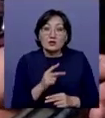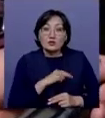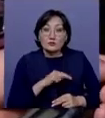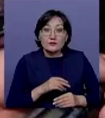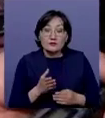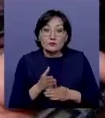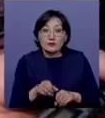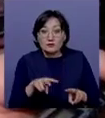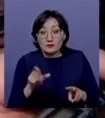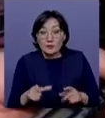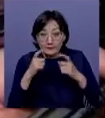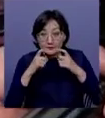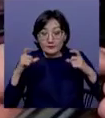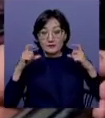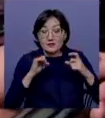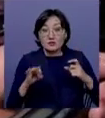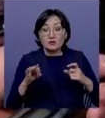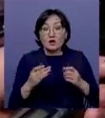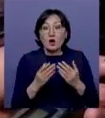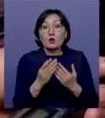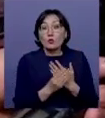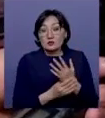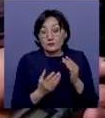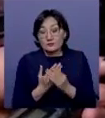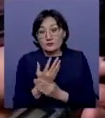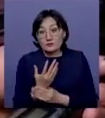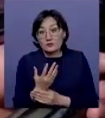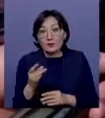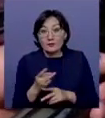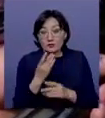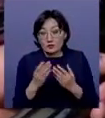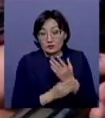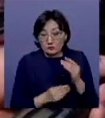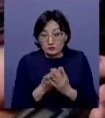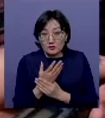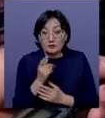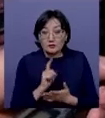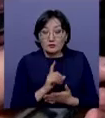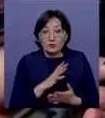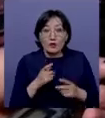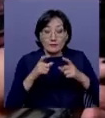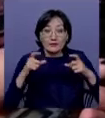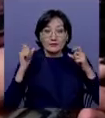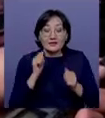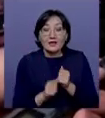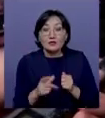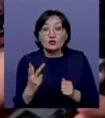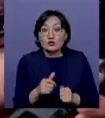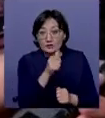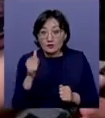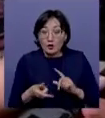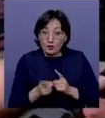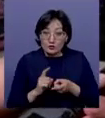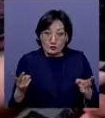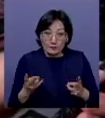жасайтын қызметкерлердің бетпердесі және қолдарында бір реттік қолғаптары болу керек. Ол бетпердені әр 3 сағат сайын ауыстырып тұру